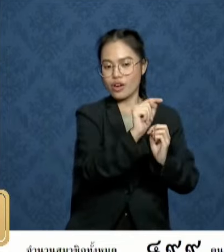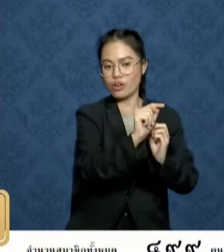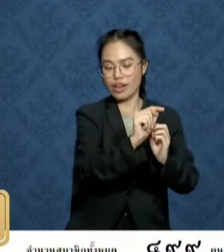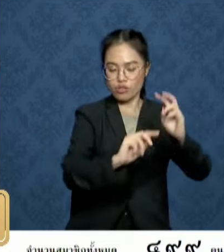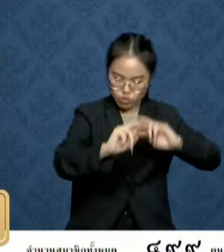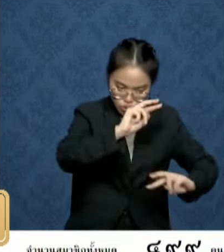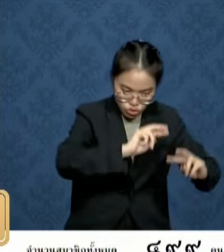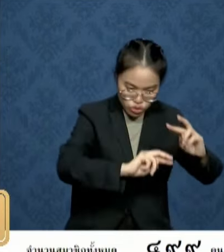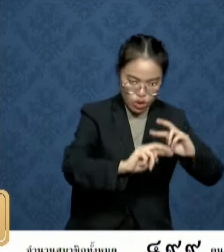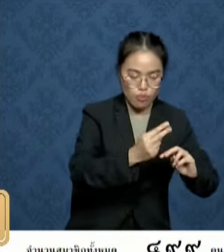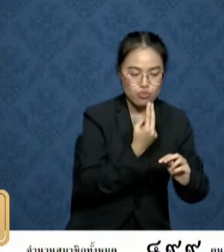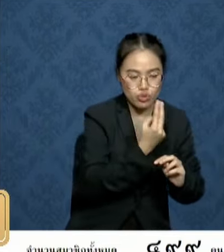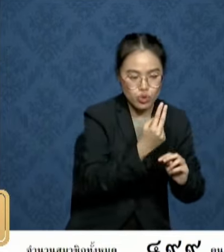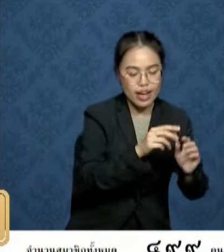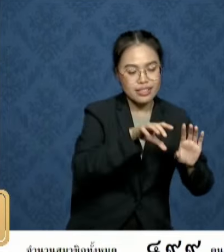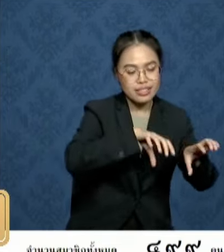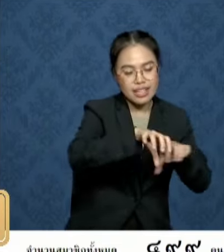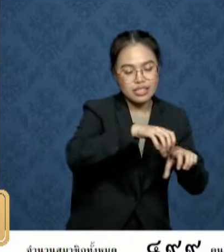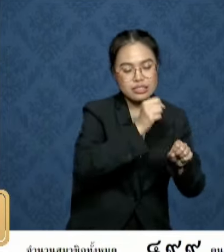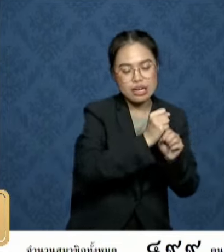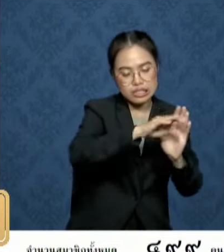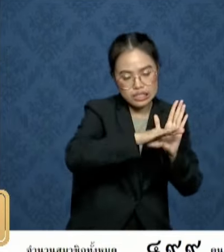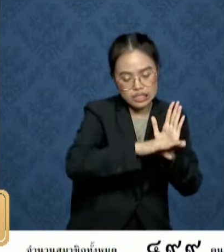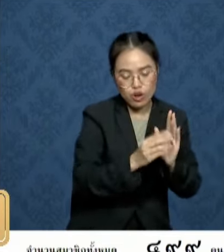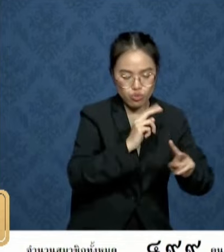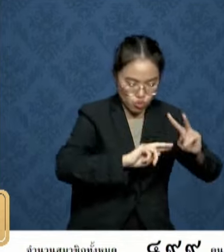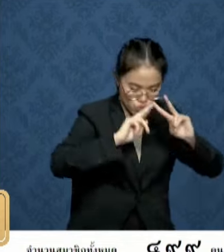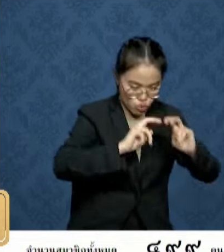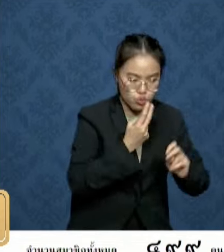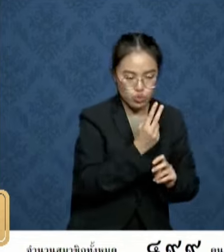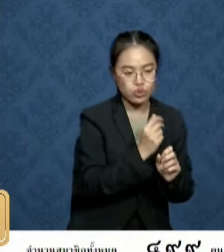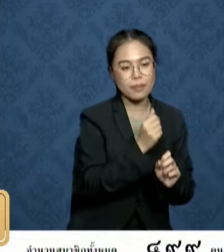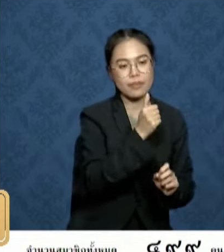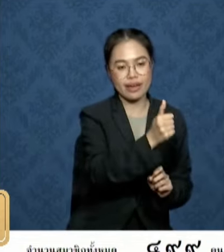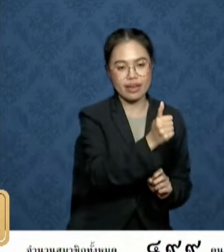และรฐศพา ติดตามกดเนงานได้อยางมประสิทธษฐพ